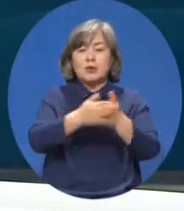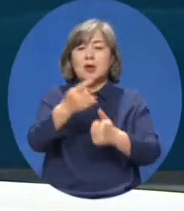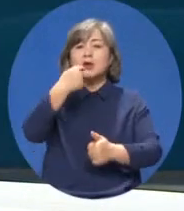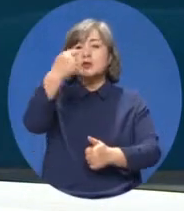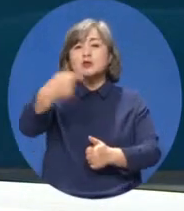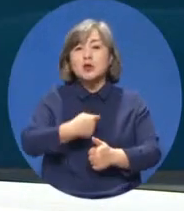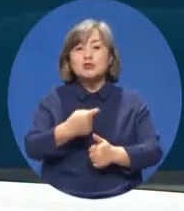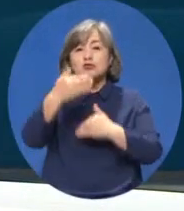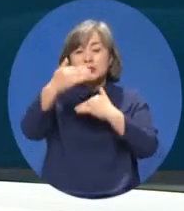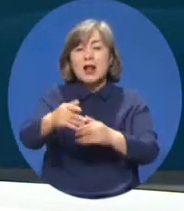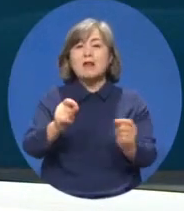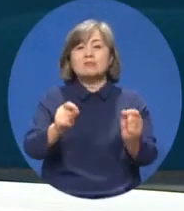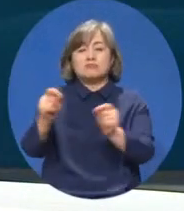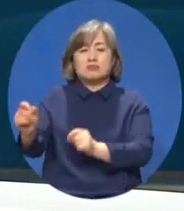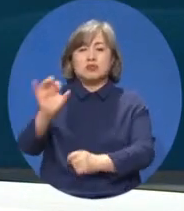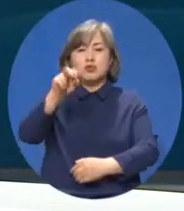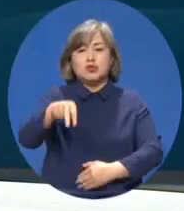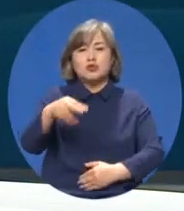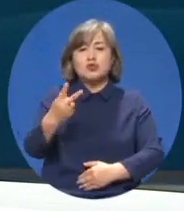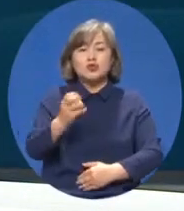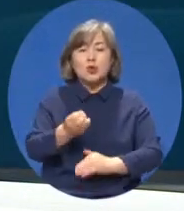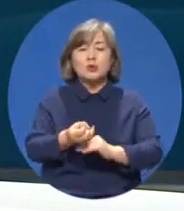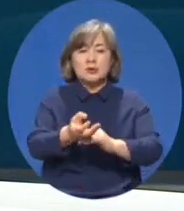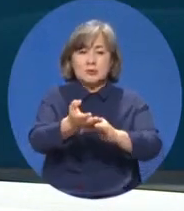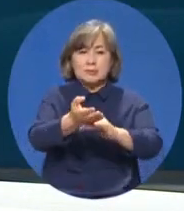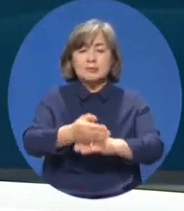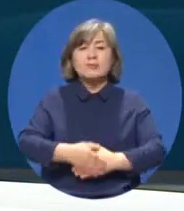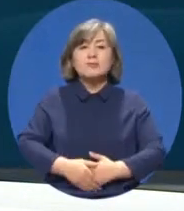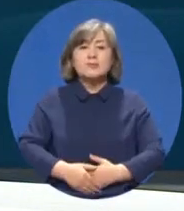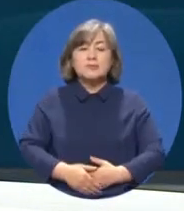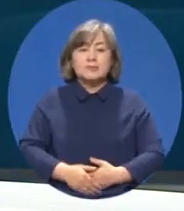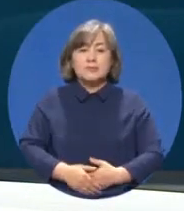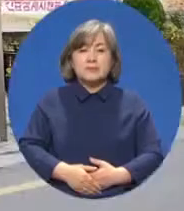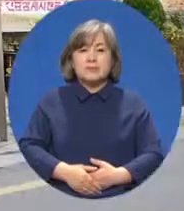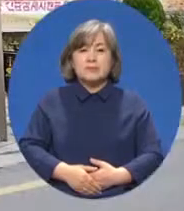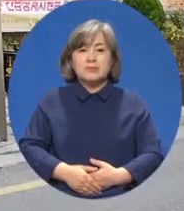기한도 연장했습니다. 유령 기자입니다.